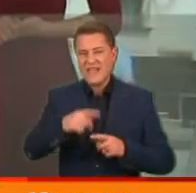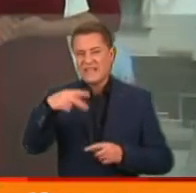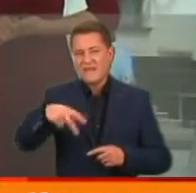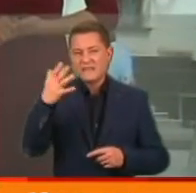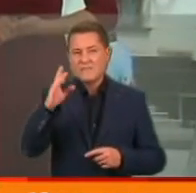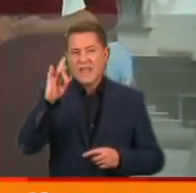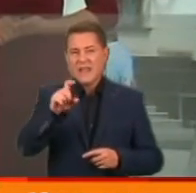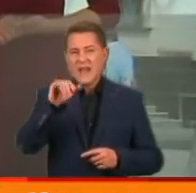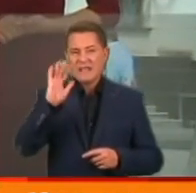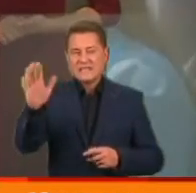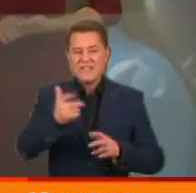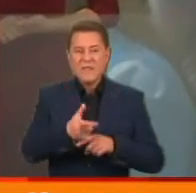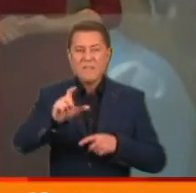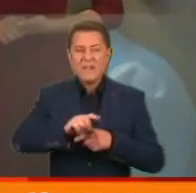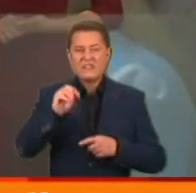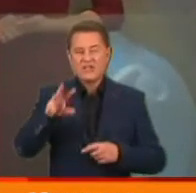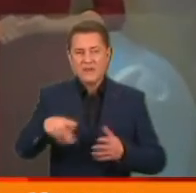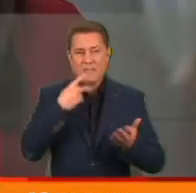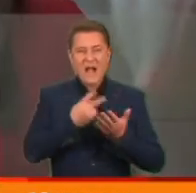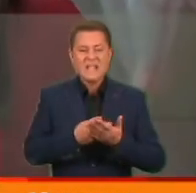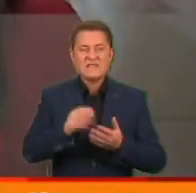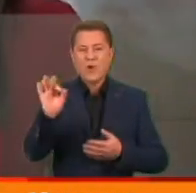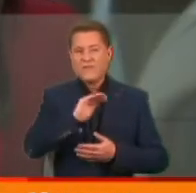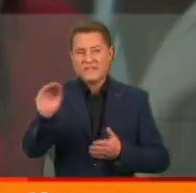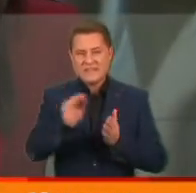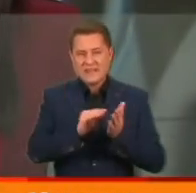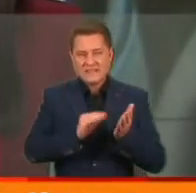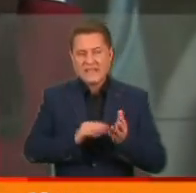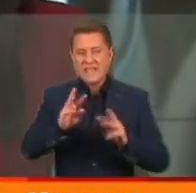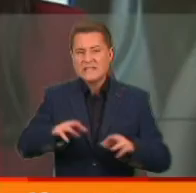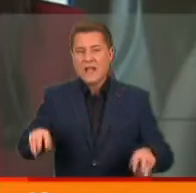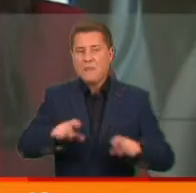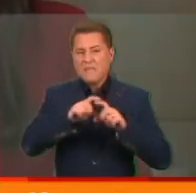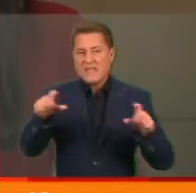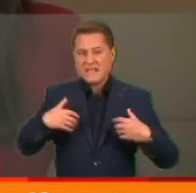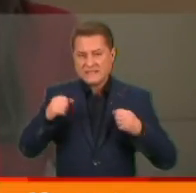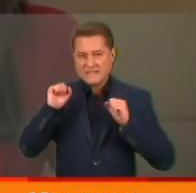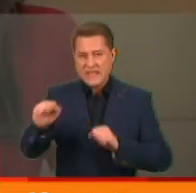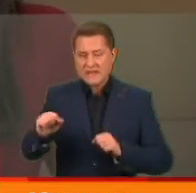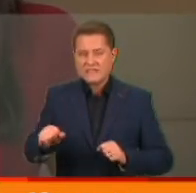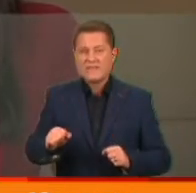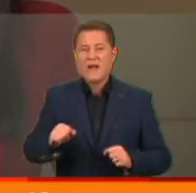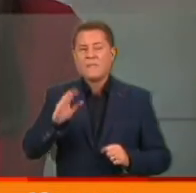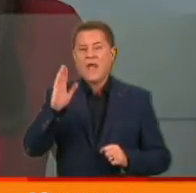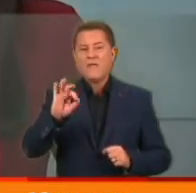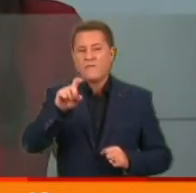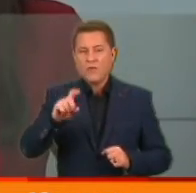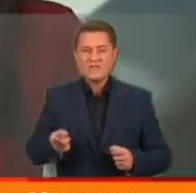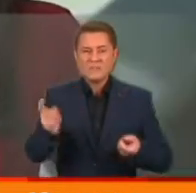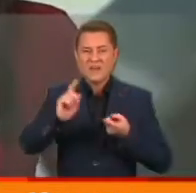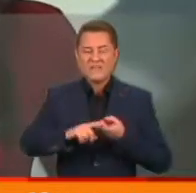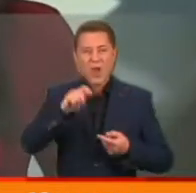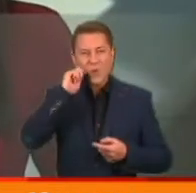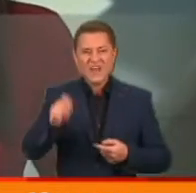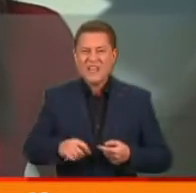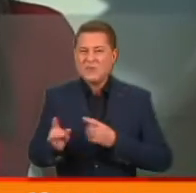разів більше, аніж декларує офіційна статистика МОЗу. За рівнем поширеності гепатиту ВОЗ прирівняла Україну до